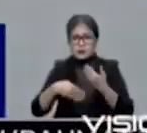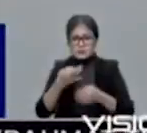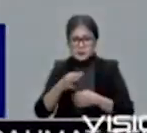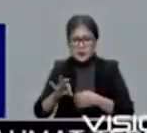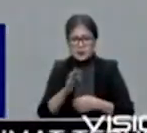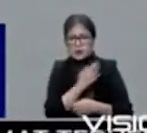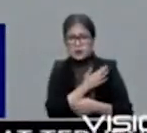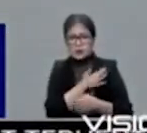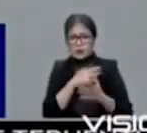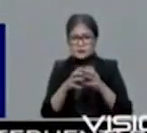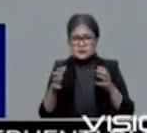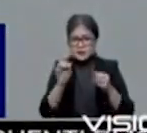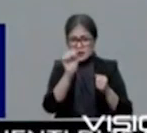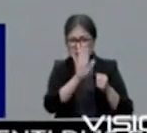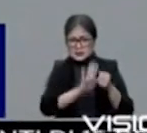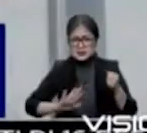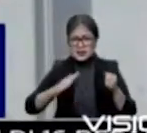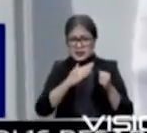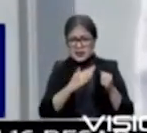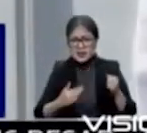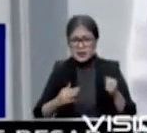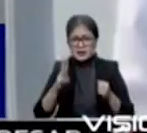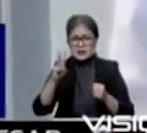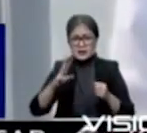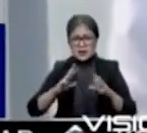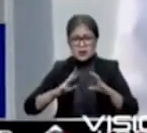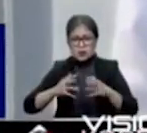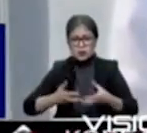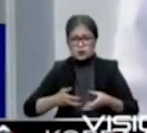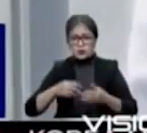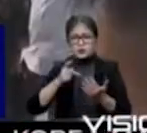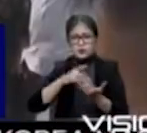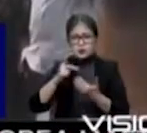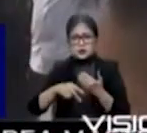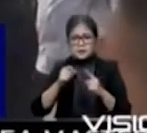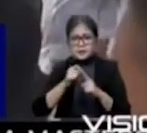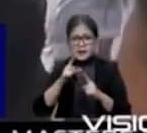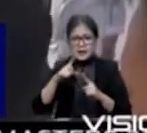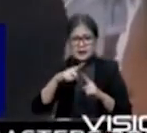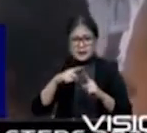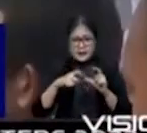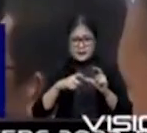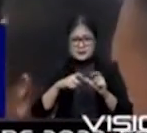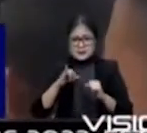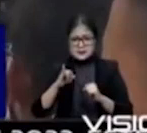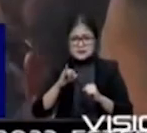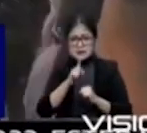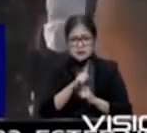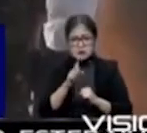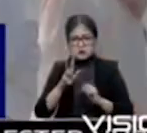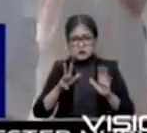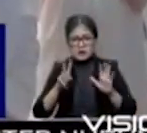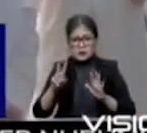Asia Tenggara dan terbesar ketiga di dunia proyek lts berkapasitas 192 MW Pik dengan luas 200